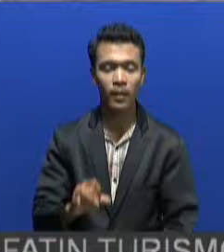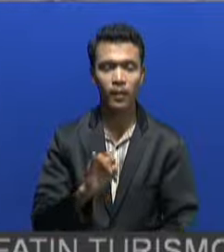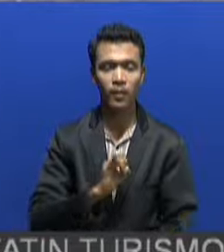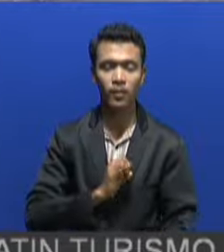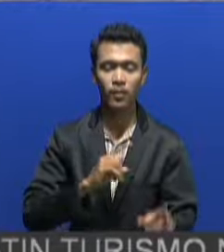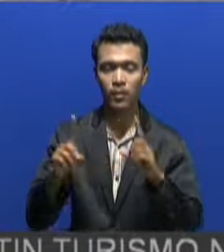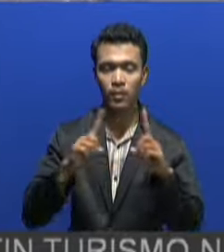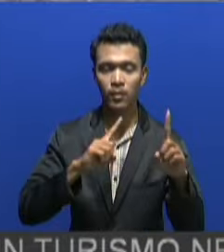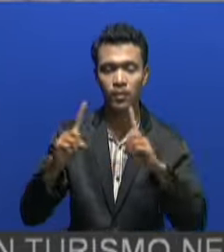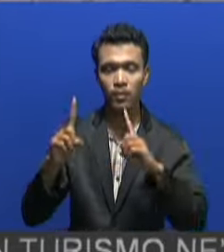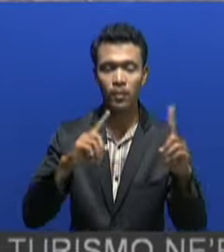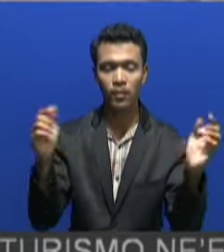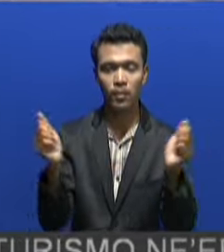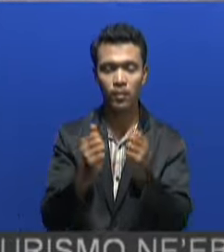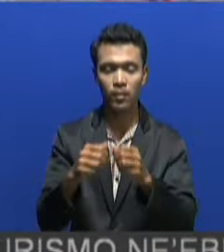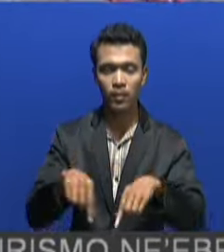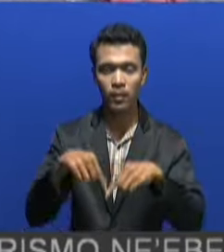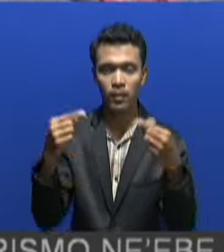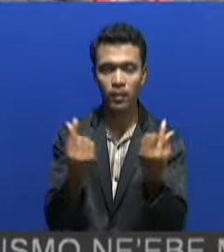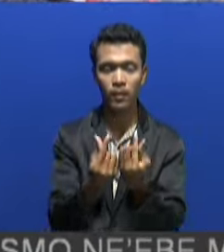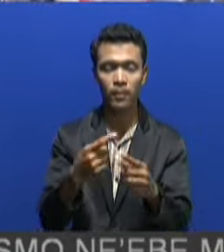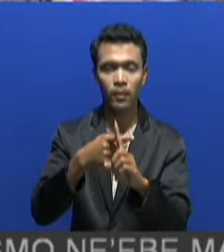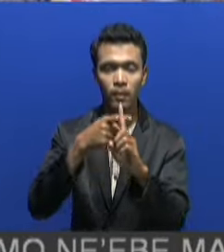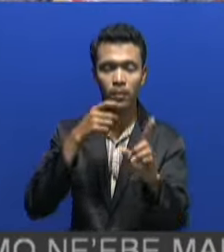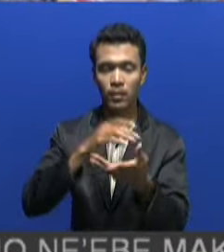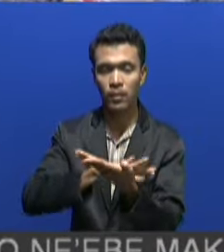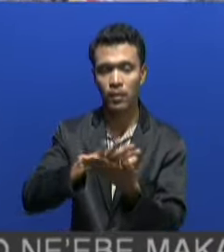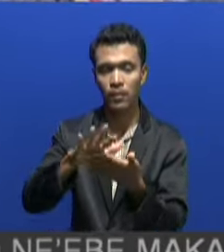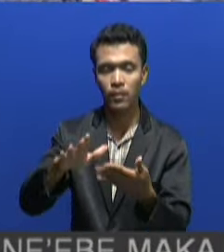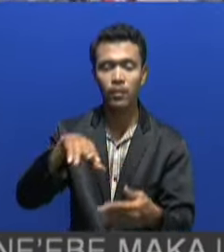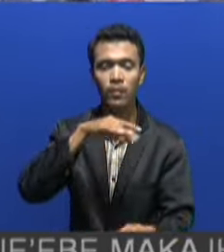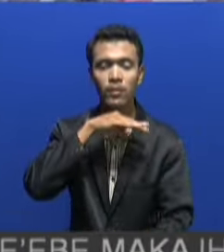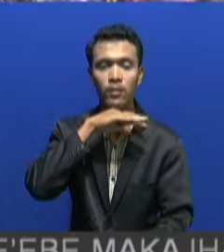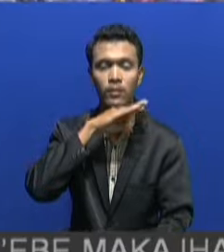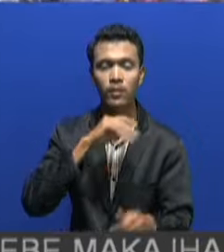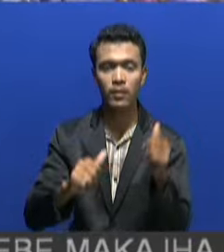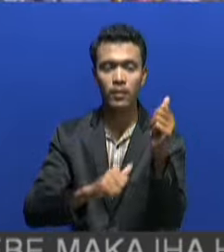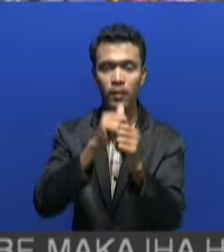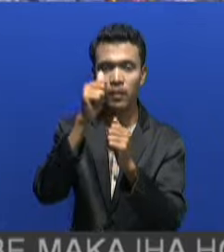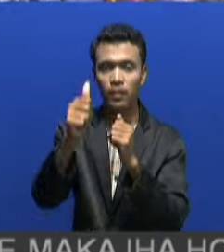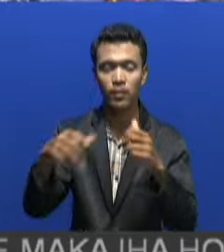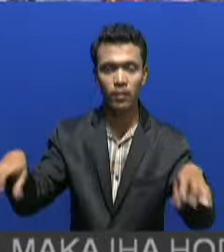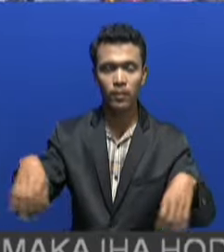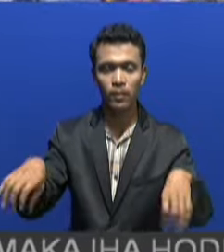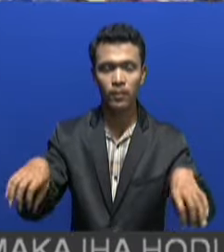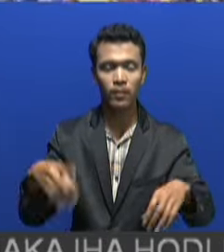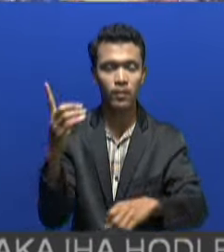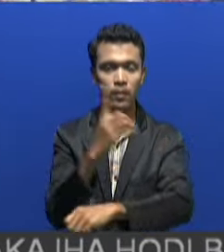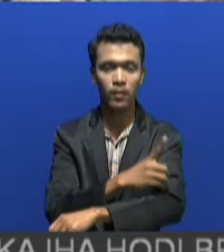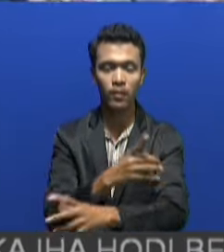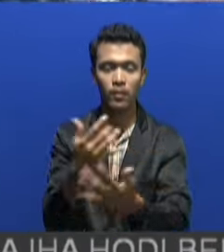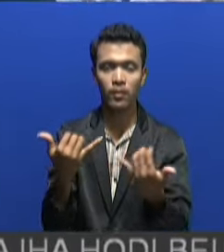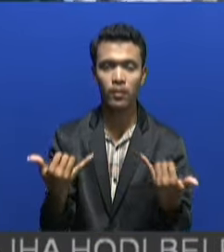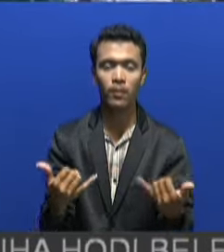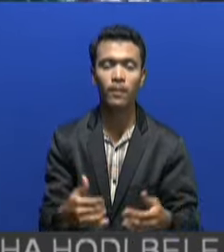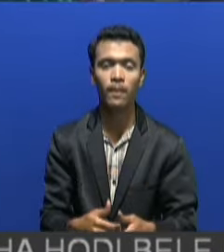ho ekipa husi rekoila lisu ninian nebe maka sei hato sirne servisu ba loron ida oh ninian tamane hasi